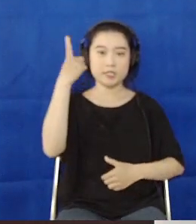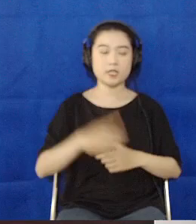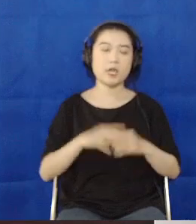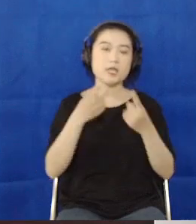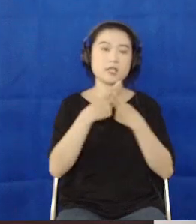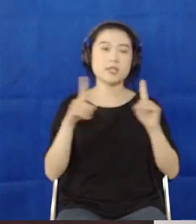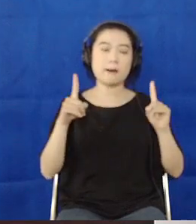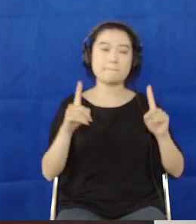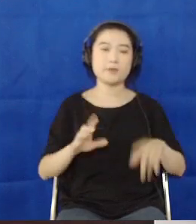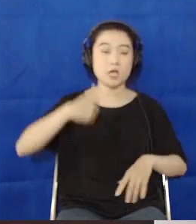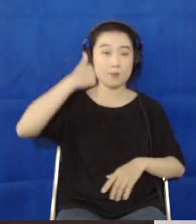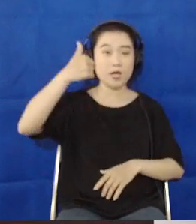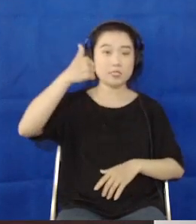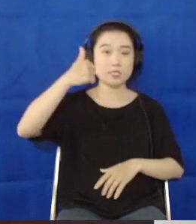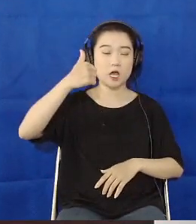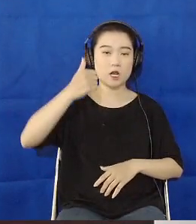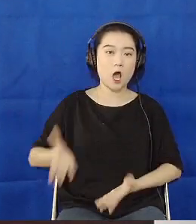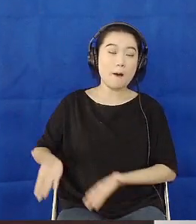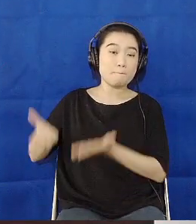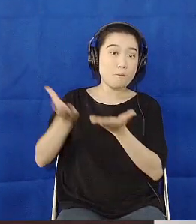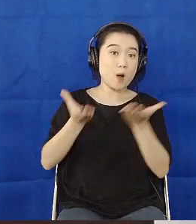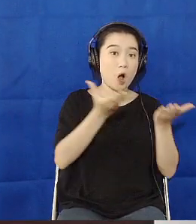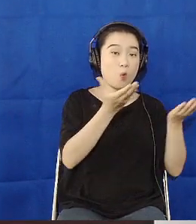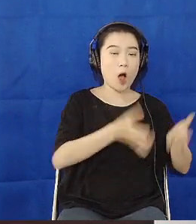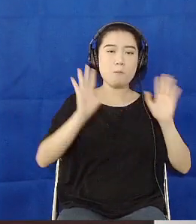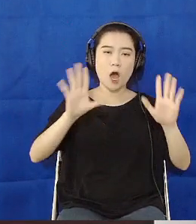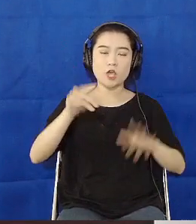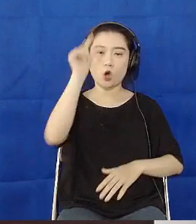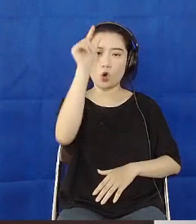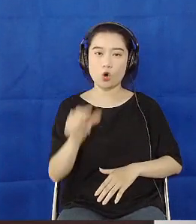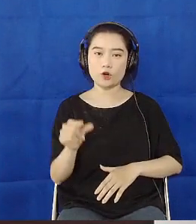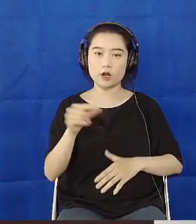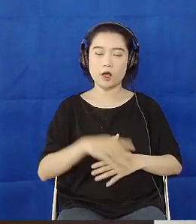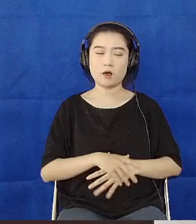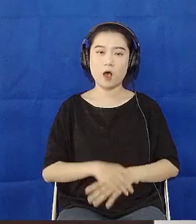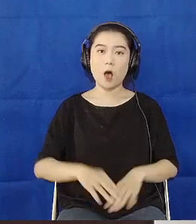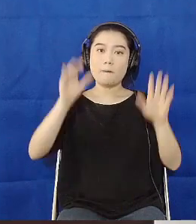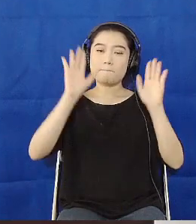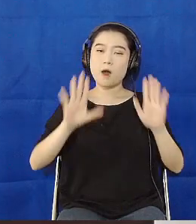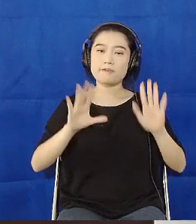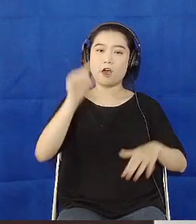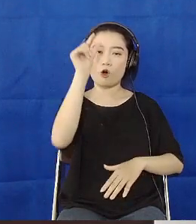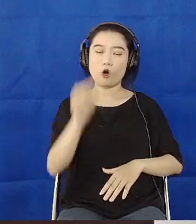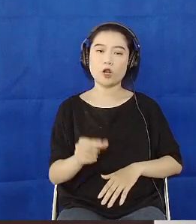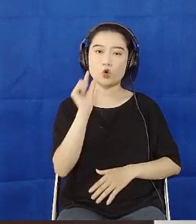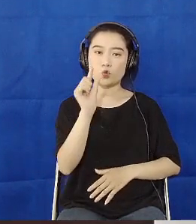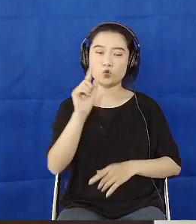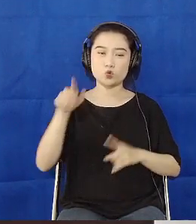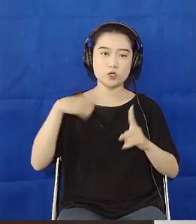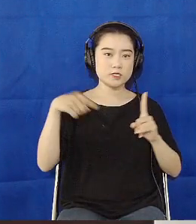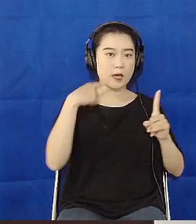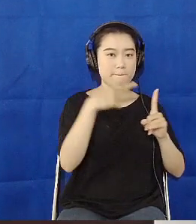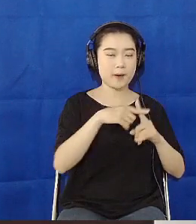juga keberhasilan membawa sebanyak orang, sebanyak mungkin orang untuk sampai